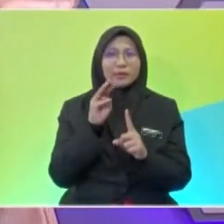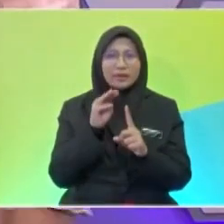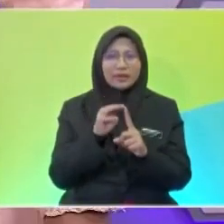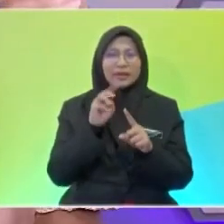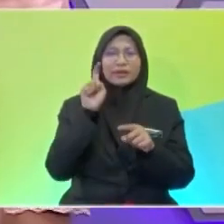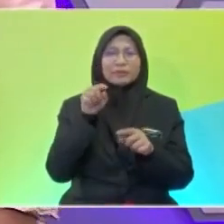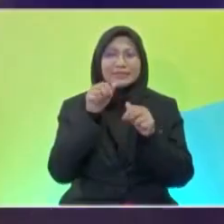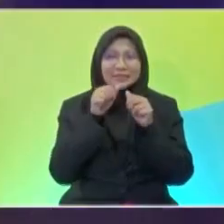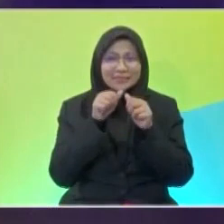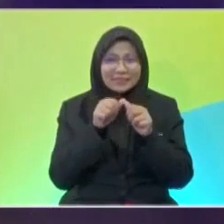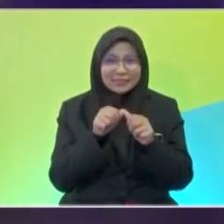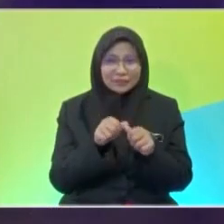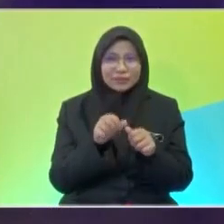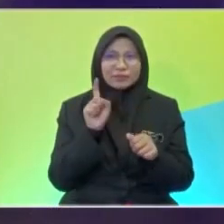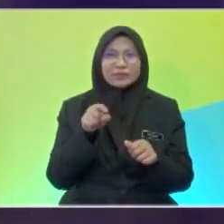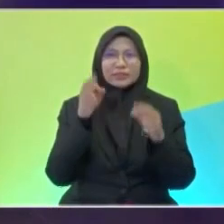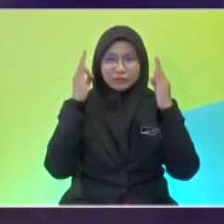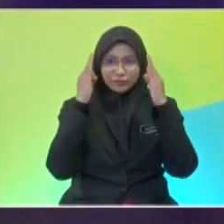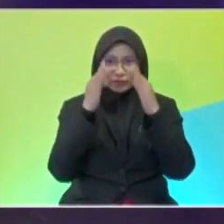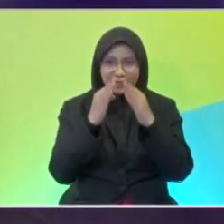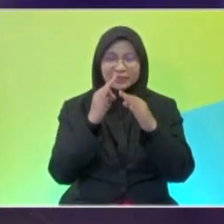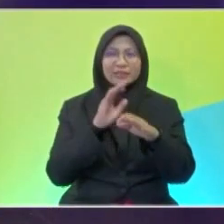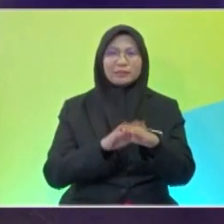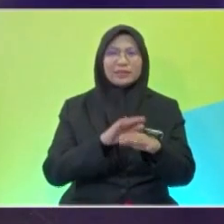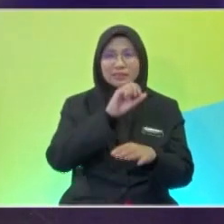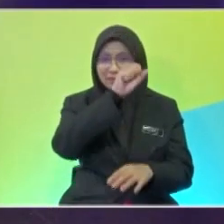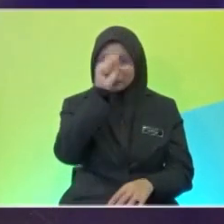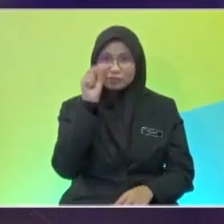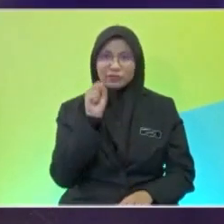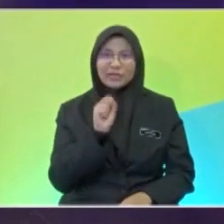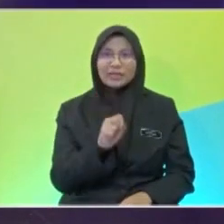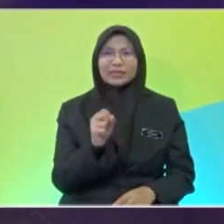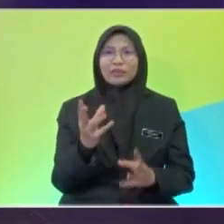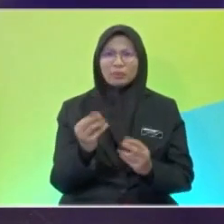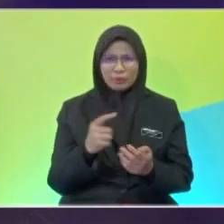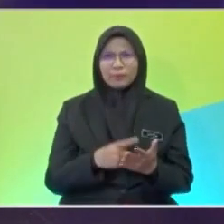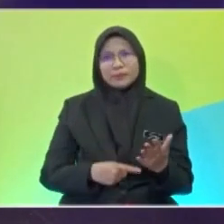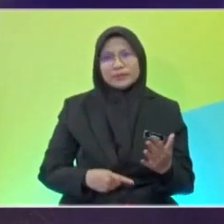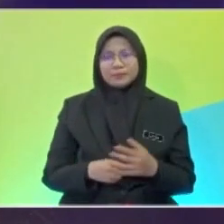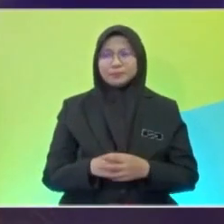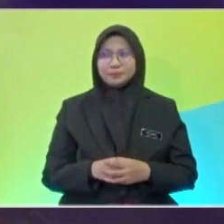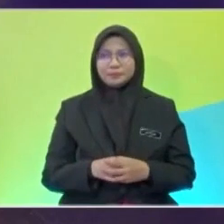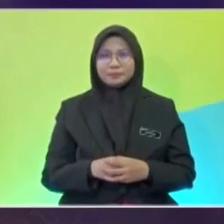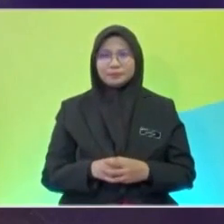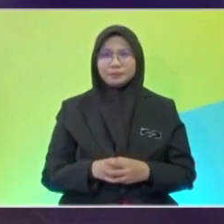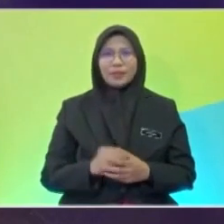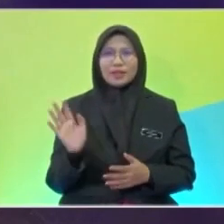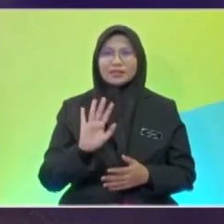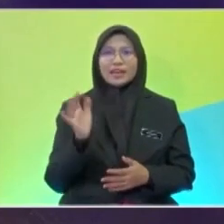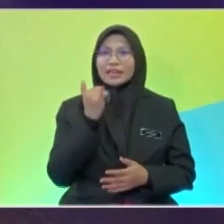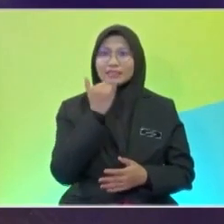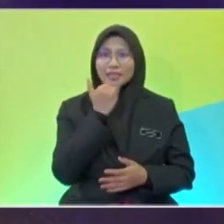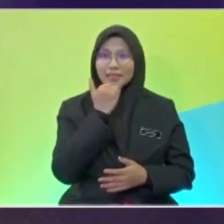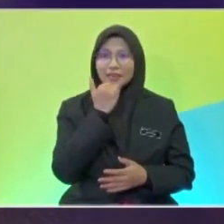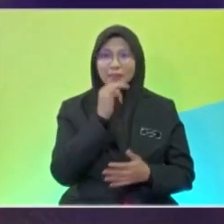hati-hati dengan persoalan Nah itulah yang akan mungkin calon cuy untuk menjawab